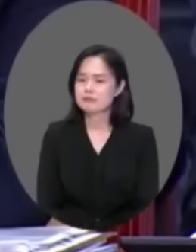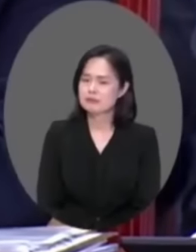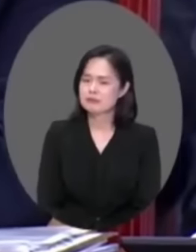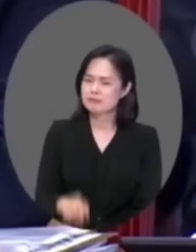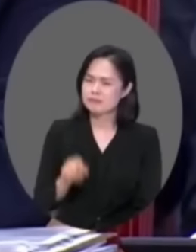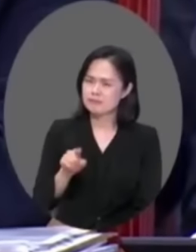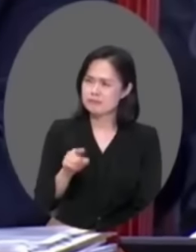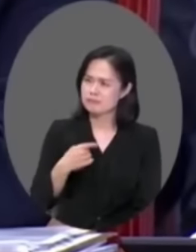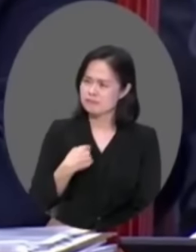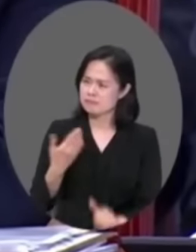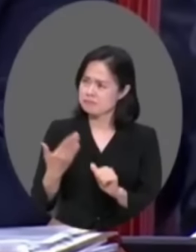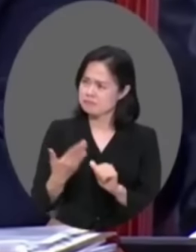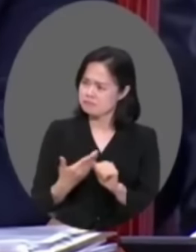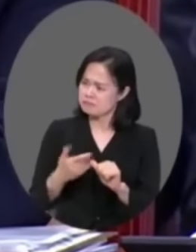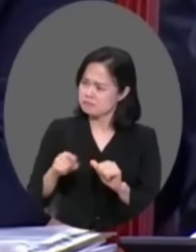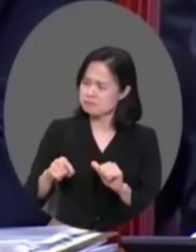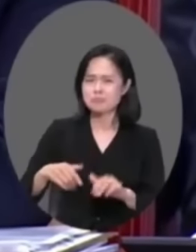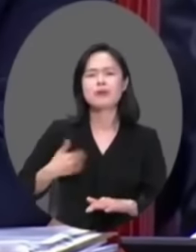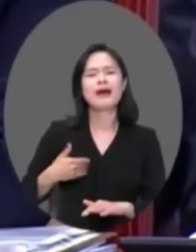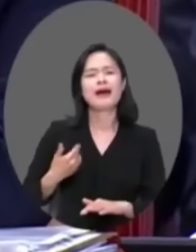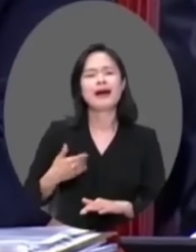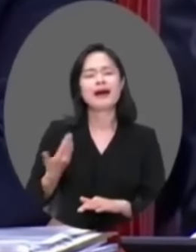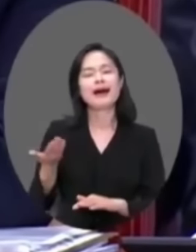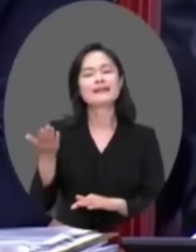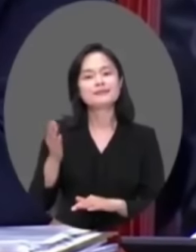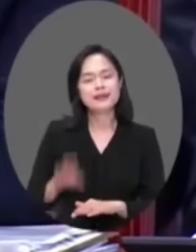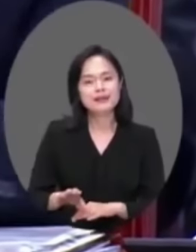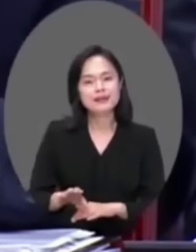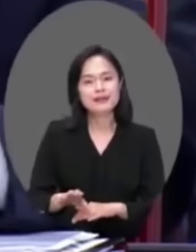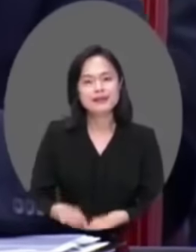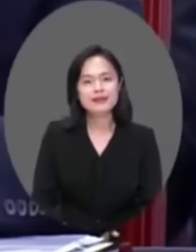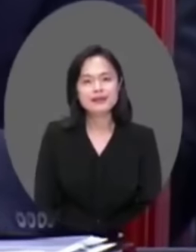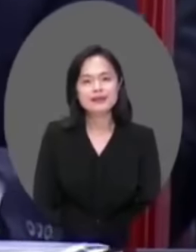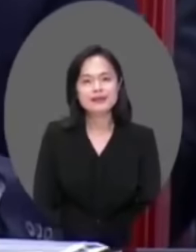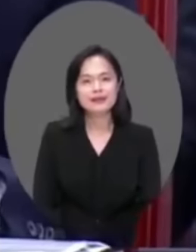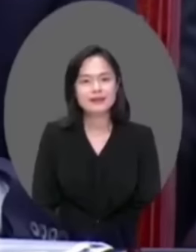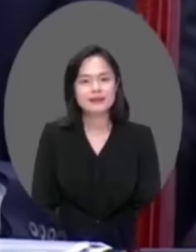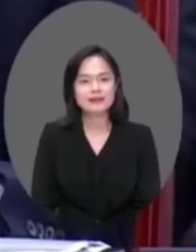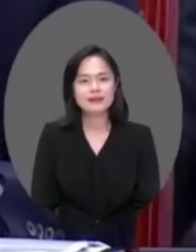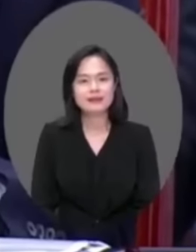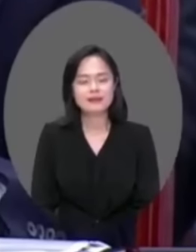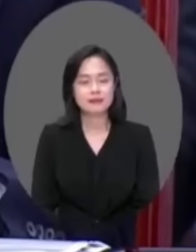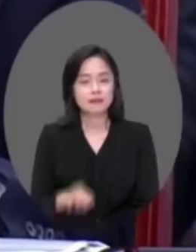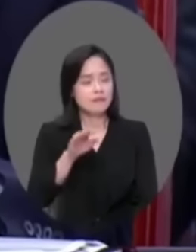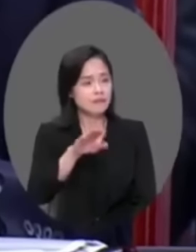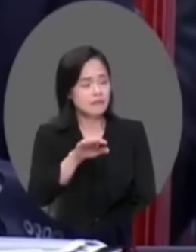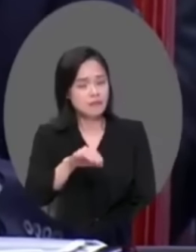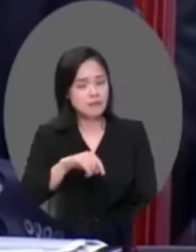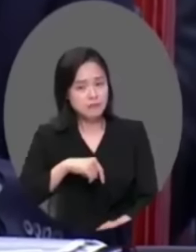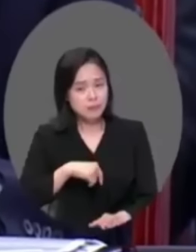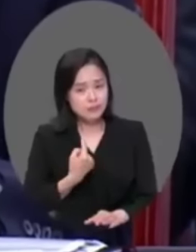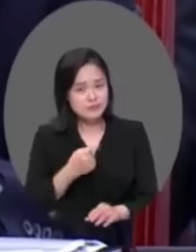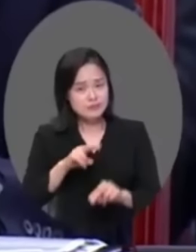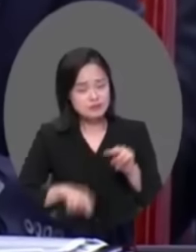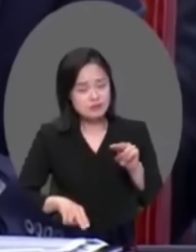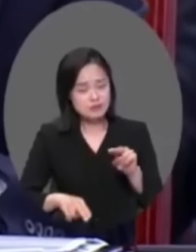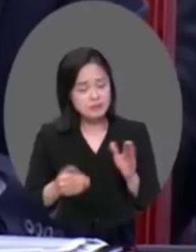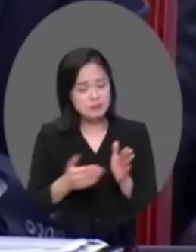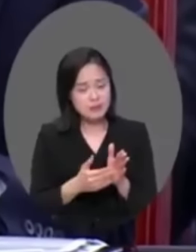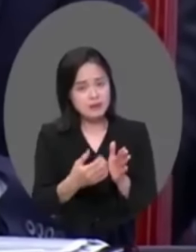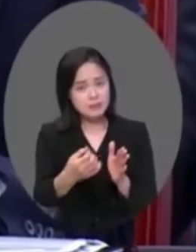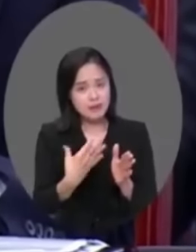저는 그 제 개인 페이스북에 그 답변을 올렸던 건 사실입니다 본인이 사퇴했는데 어떤 이유로 사퇴했지만시는게 말이 됩니까